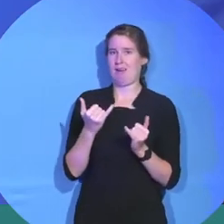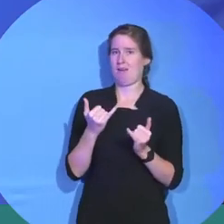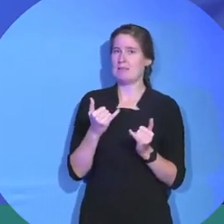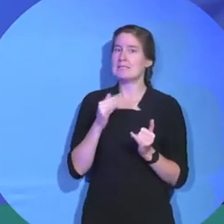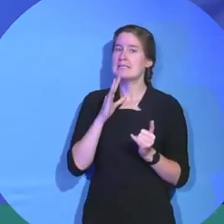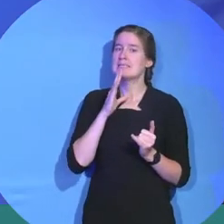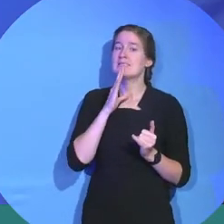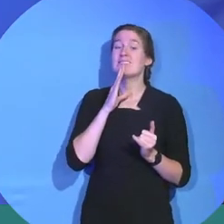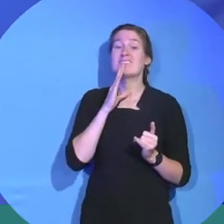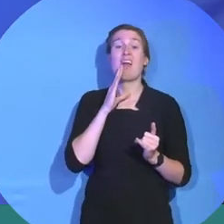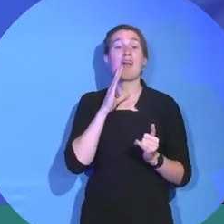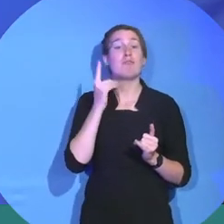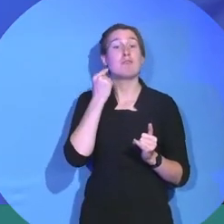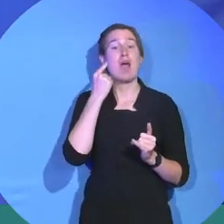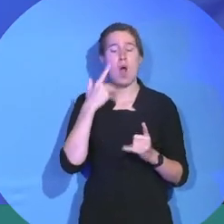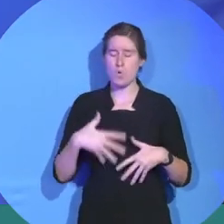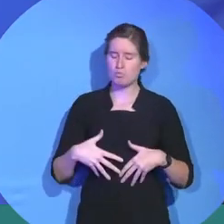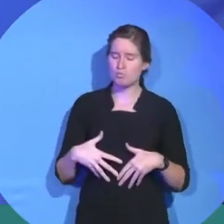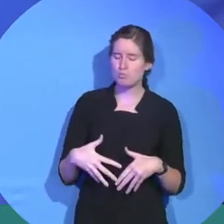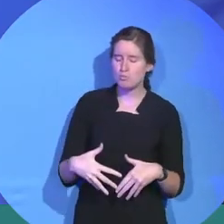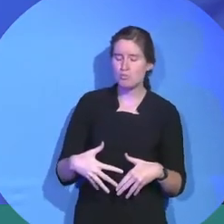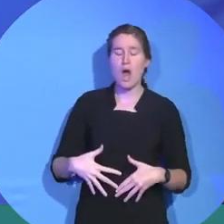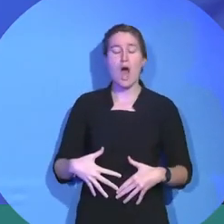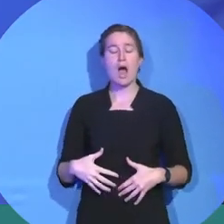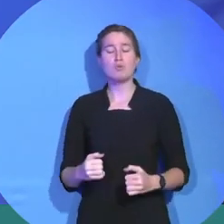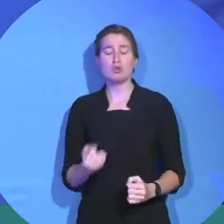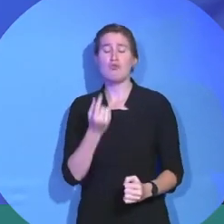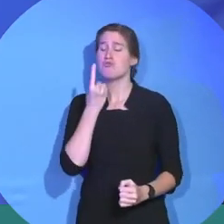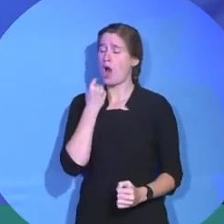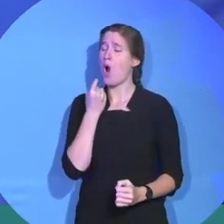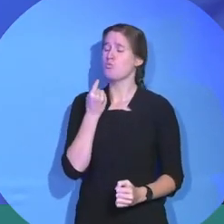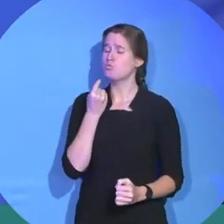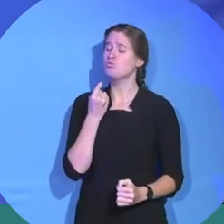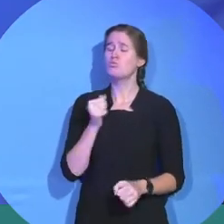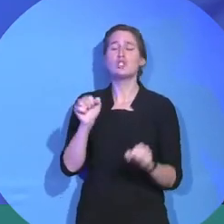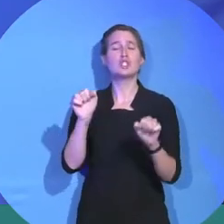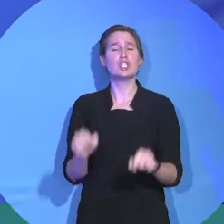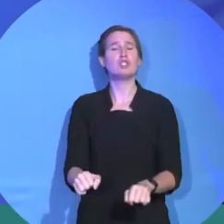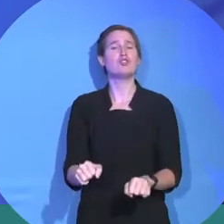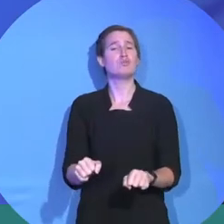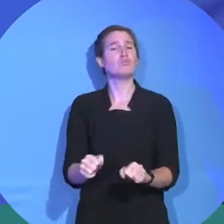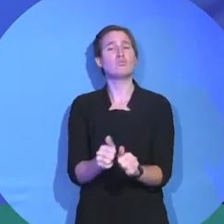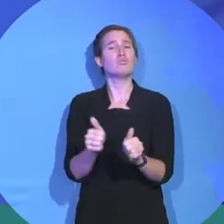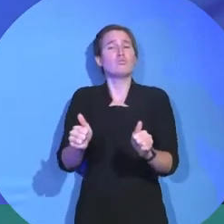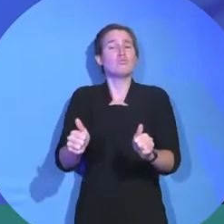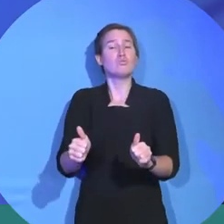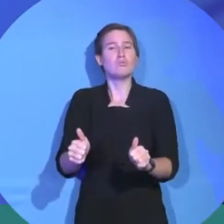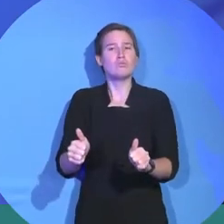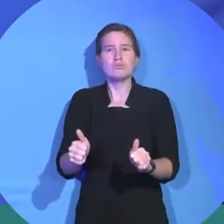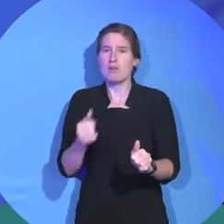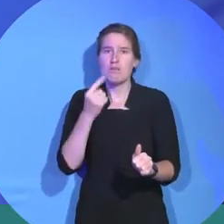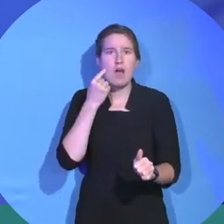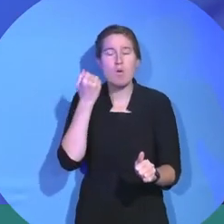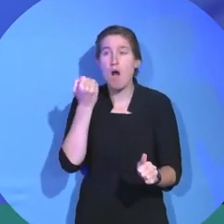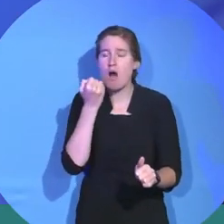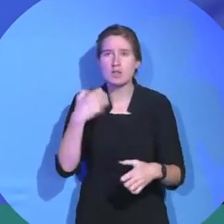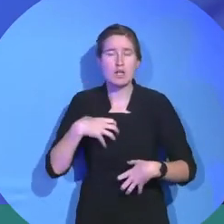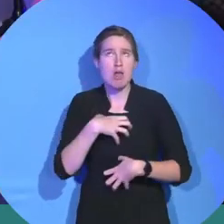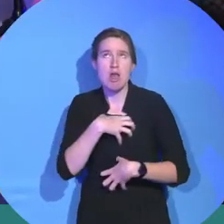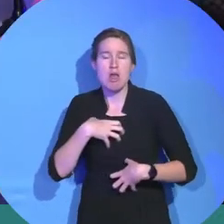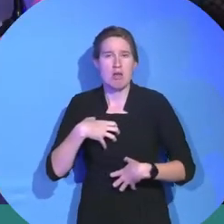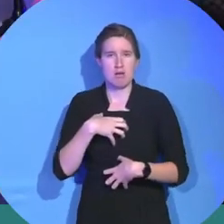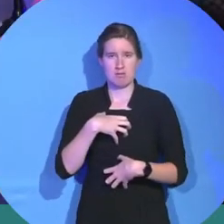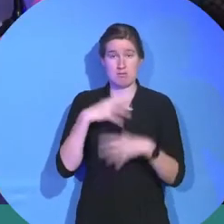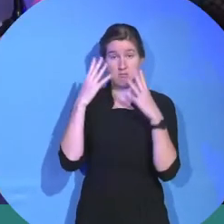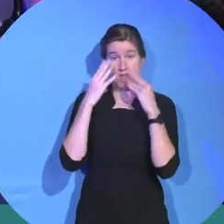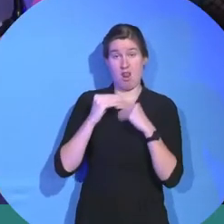wel overwogen, rationeel, zonder emotie. Nou, dat is natuurlijk niet de situatie. Daar zou ze ook onderzoek naar gedaan. Ook in Nederland, het